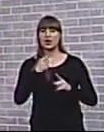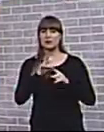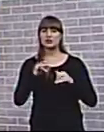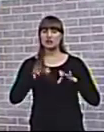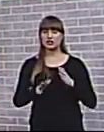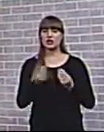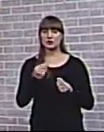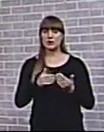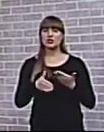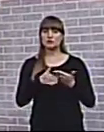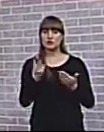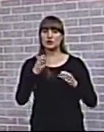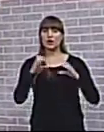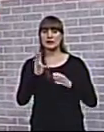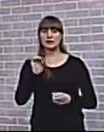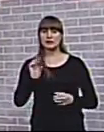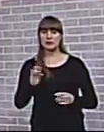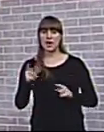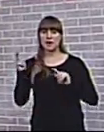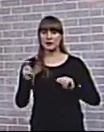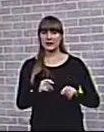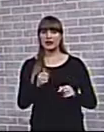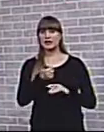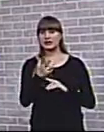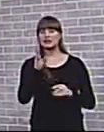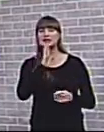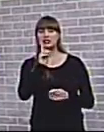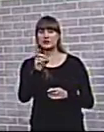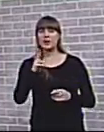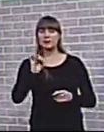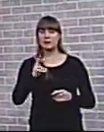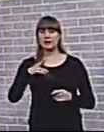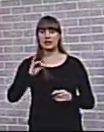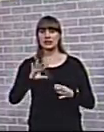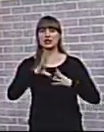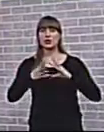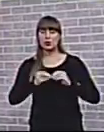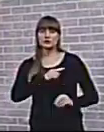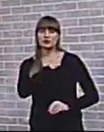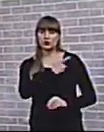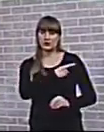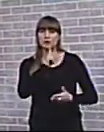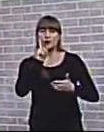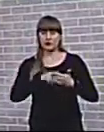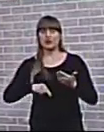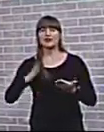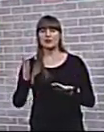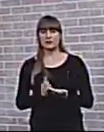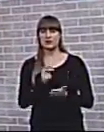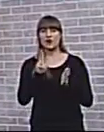матч помочь второй команде МБА приехали пара девушек из премьер-лиги. И общими усилиями уверенно